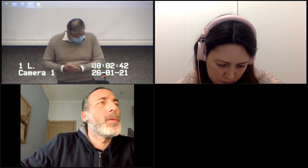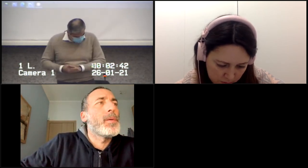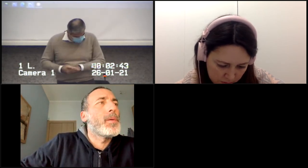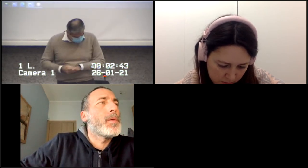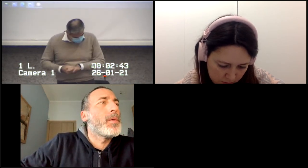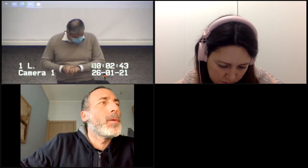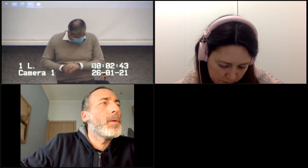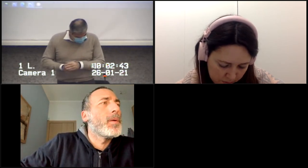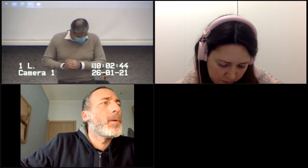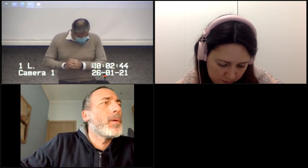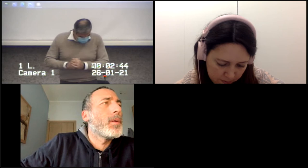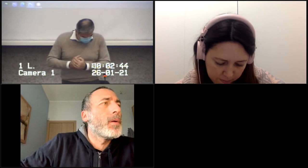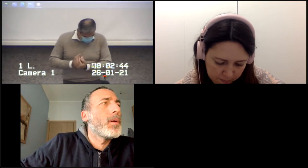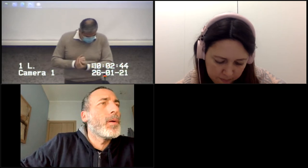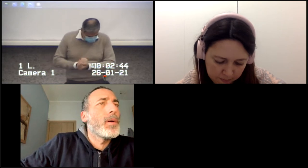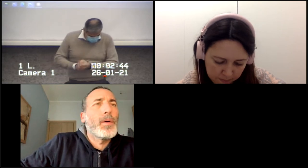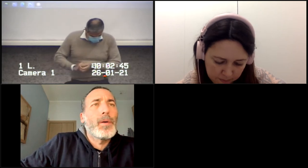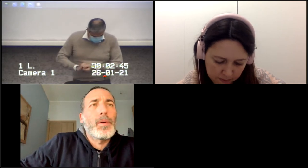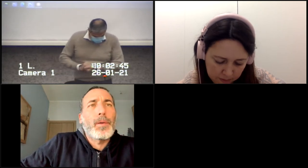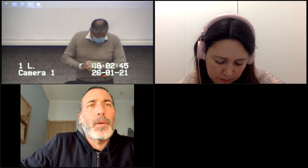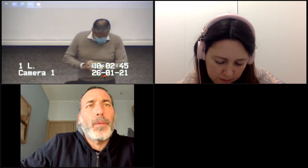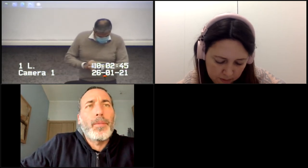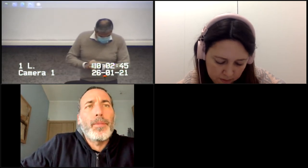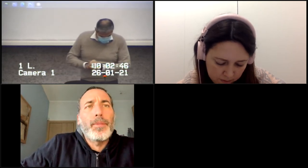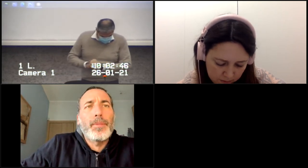questo senso appunto andando